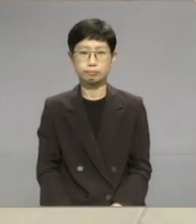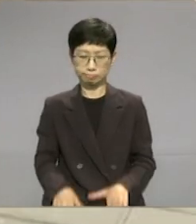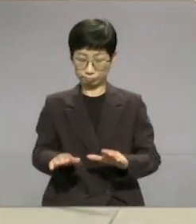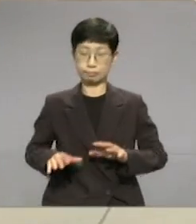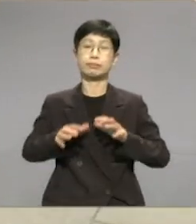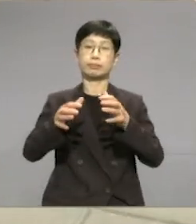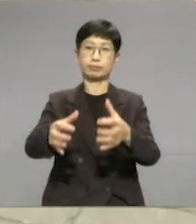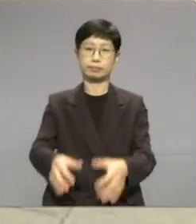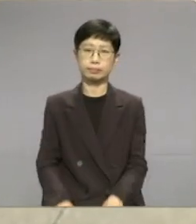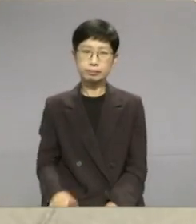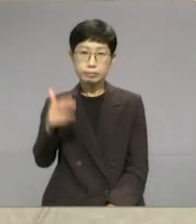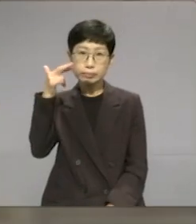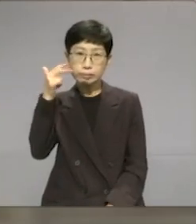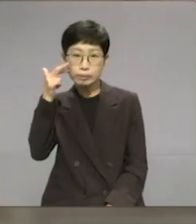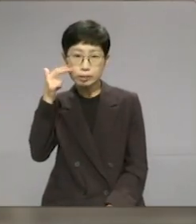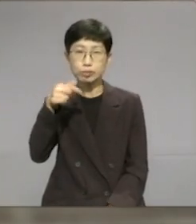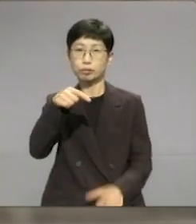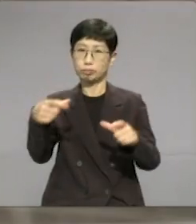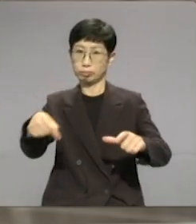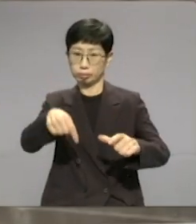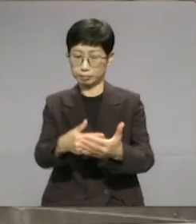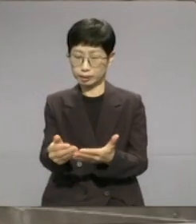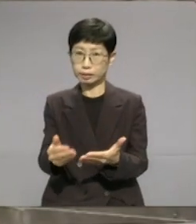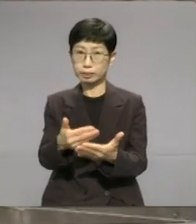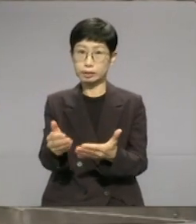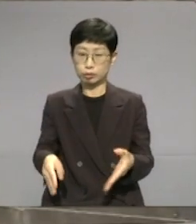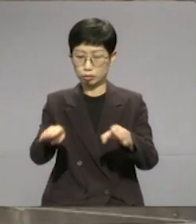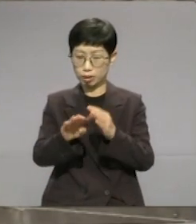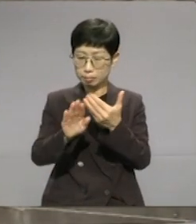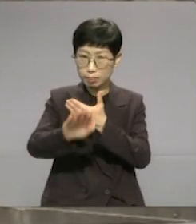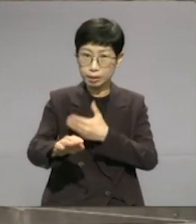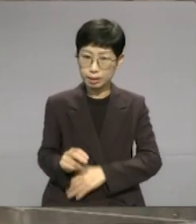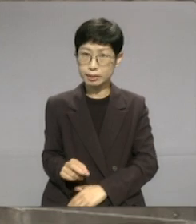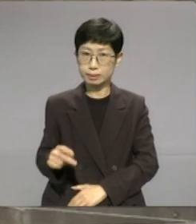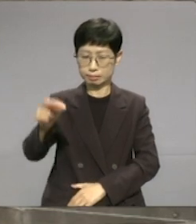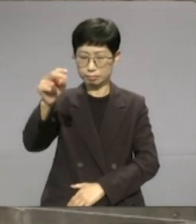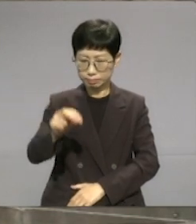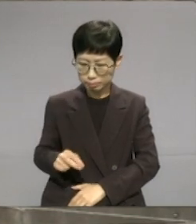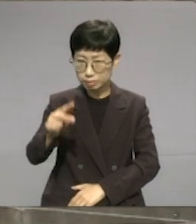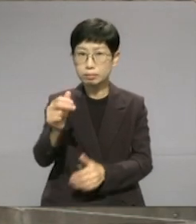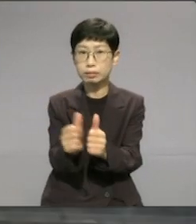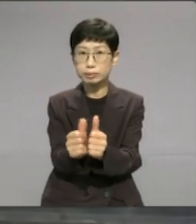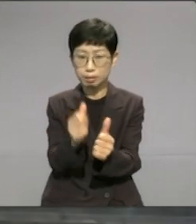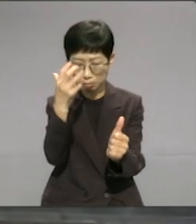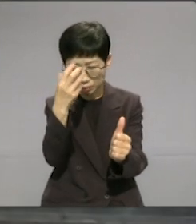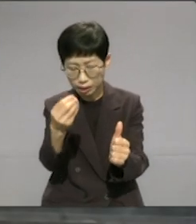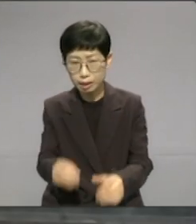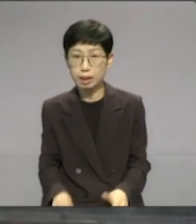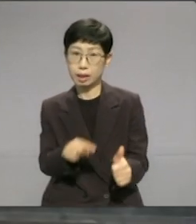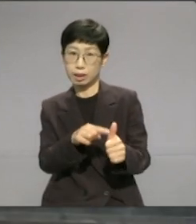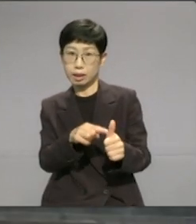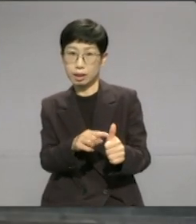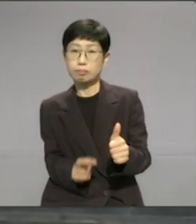오늘의 세계입니다. 미국 필라델피아 미술관 바깥 계단을 쉼 없이 오르고 내리는 한 남자. 레스닉은